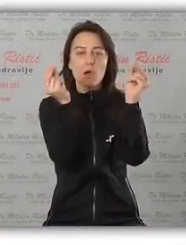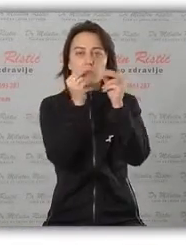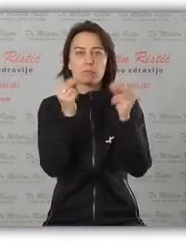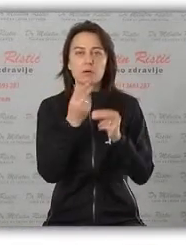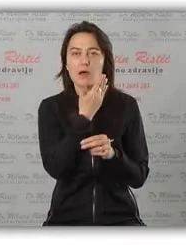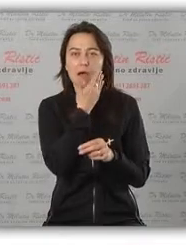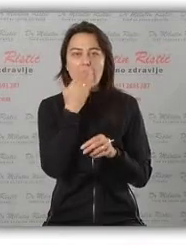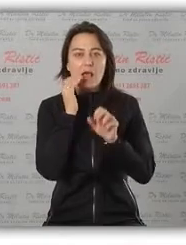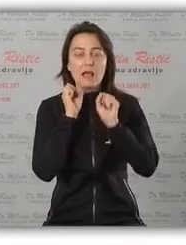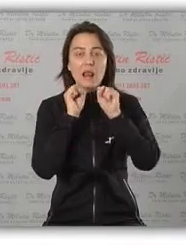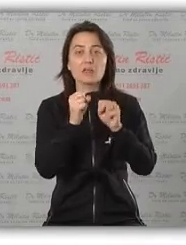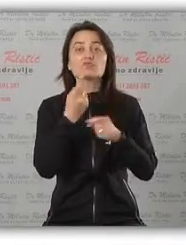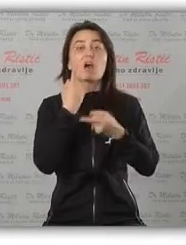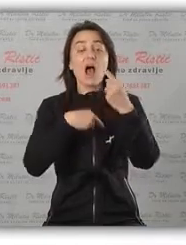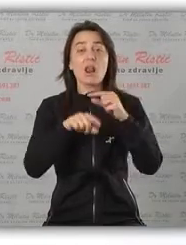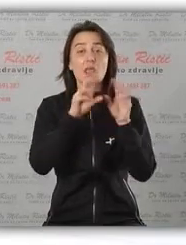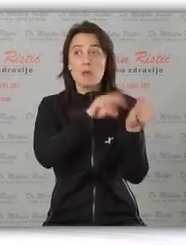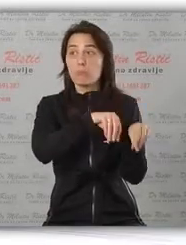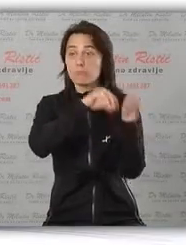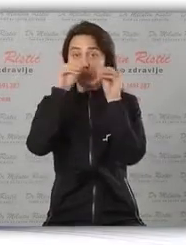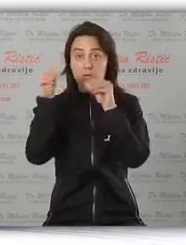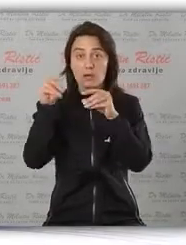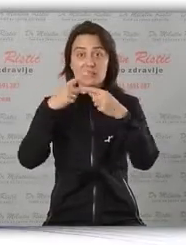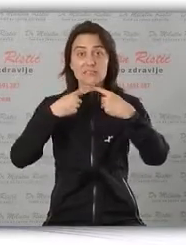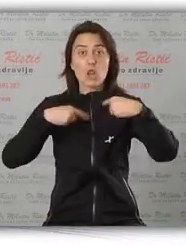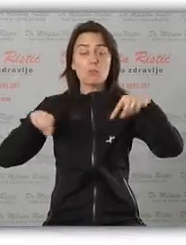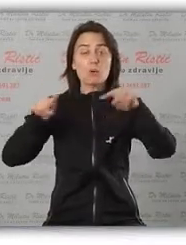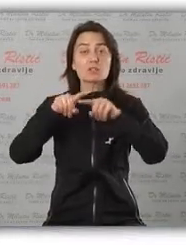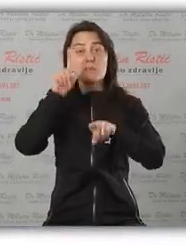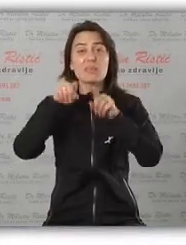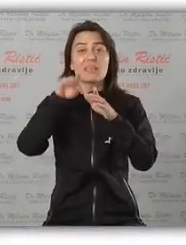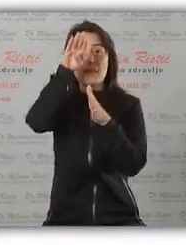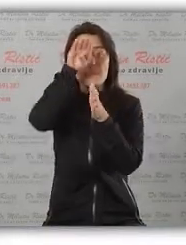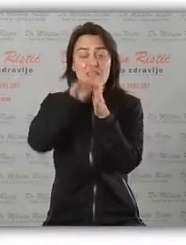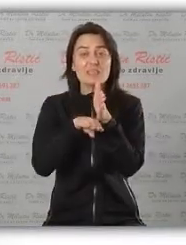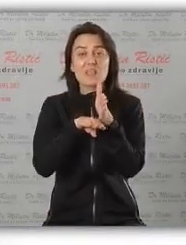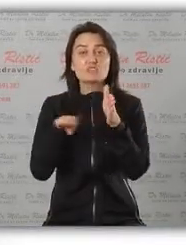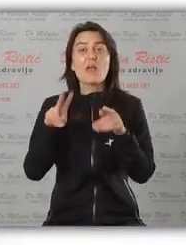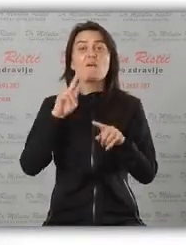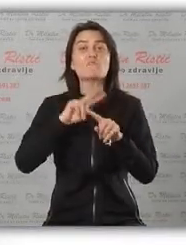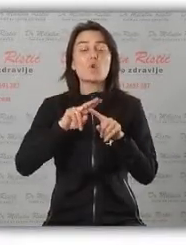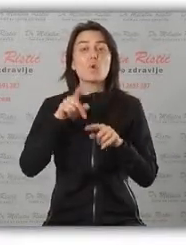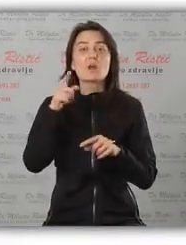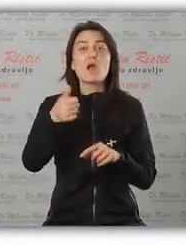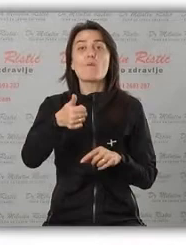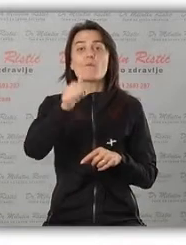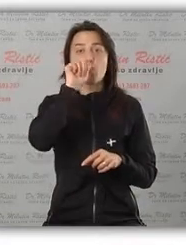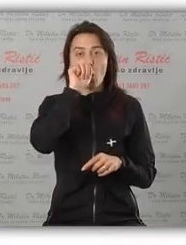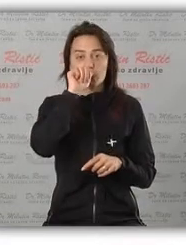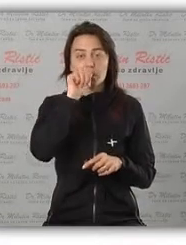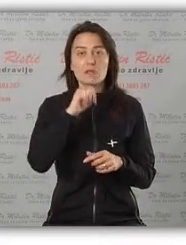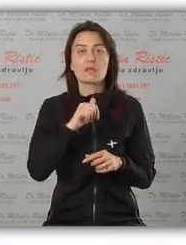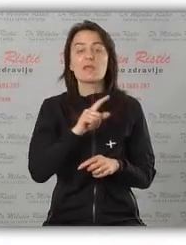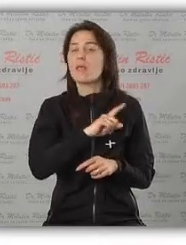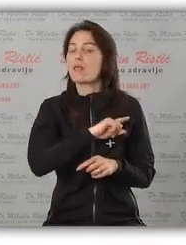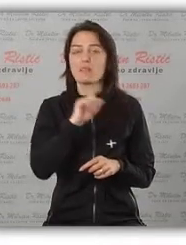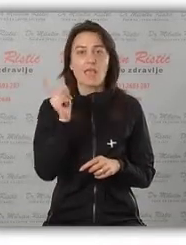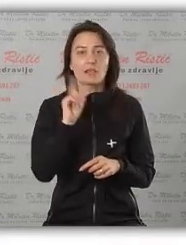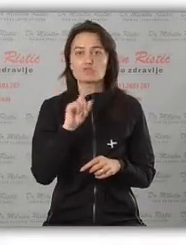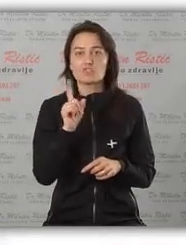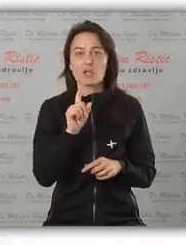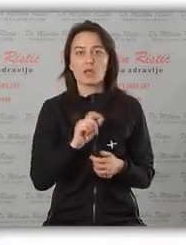odnosno dobru strukturu gleđi, ali ako se preseli u područje sa nekim nižim koncentracijama fluora u vodi za